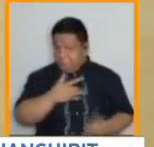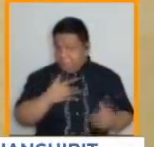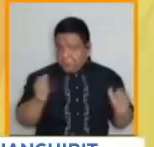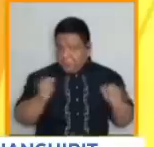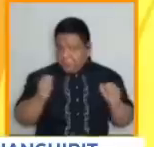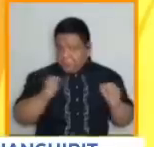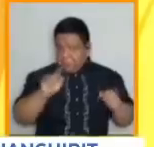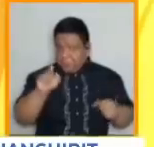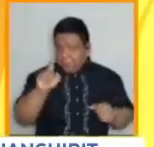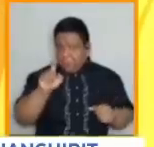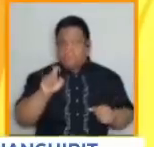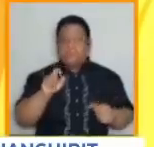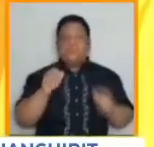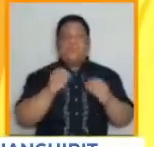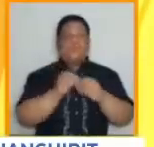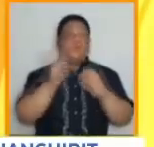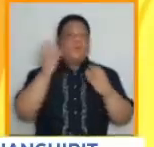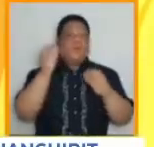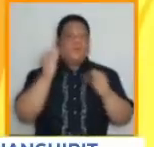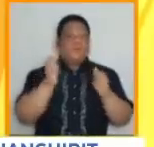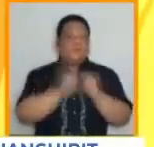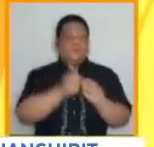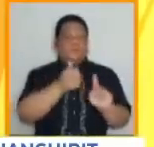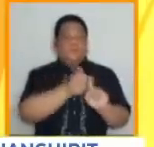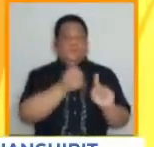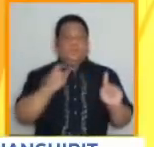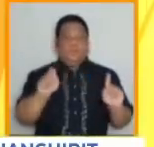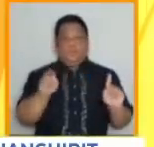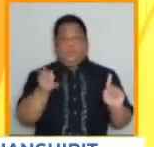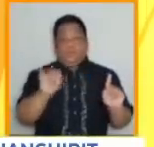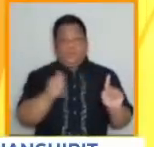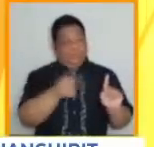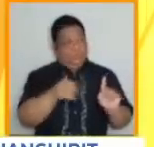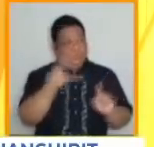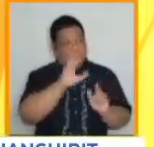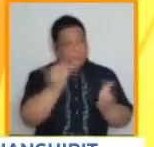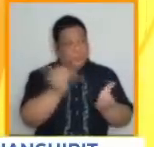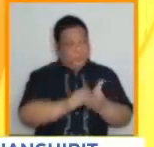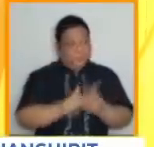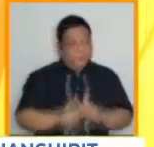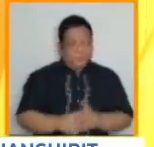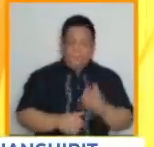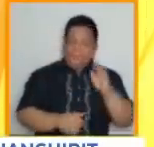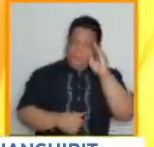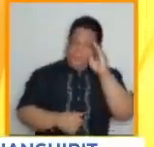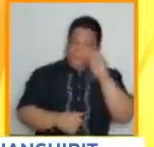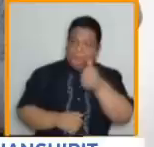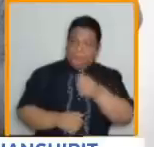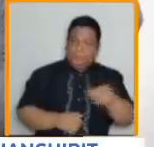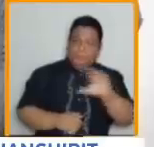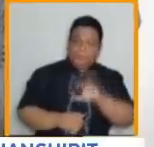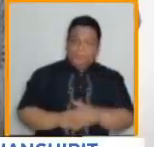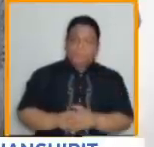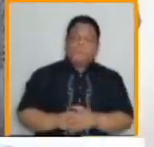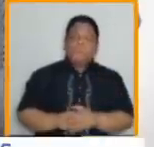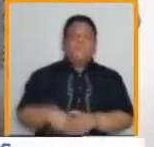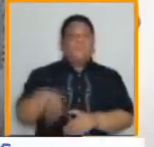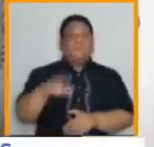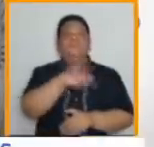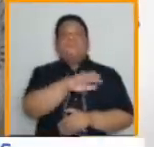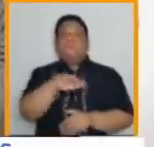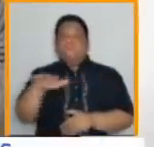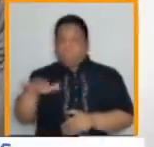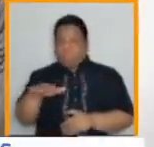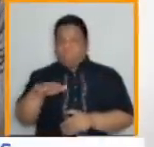resident meteorologist na si Mang Tani. Good morning again, Mang Tani. Hi, Connie. Mga kapuso, patuloy nga nakaka-apekto sa malaking bahagi ng Luzon yung